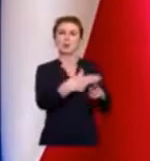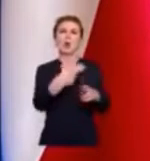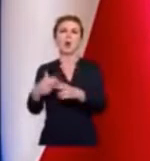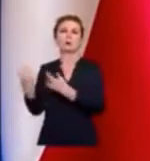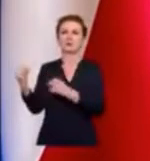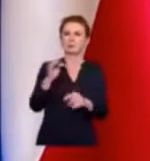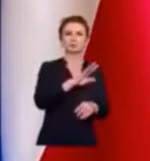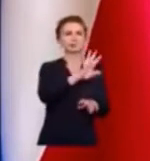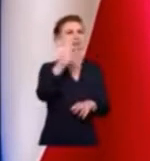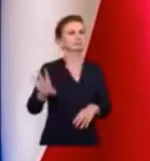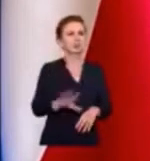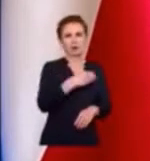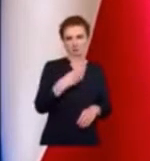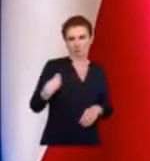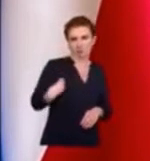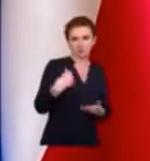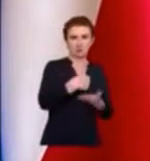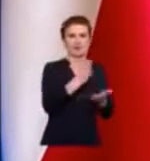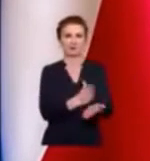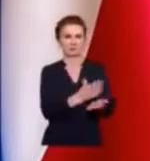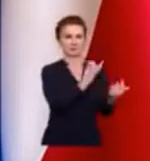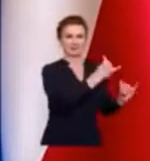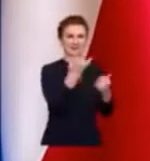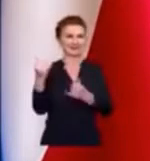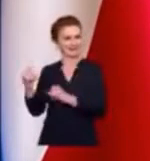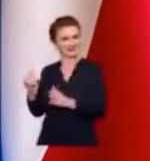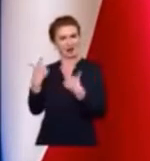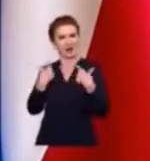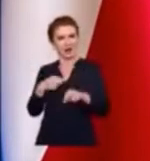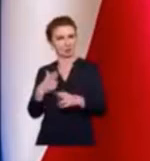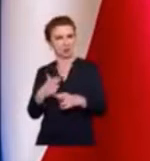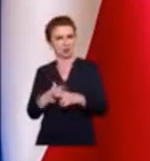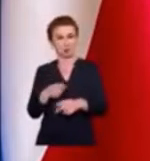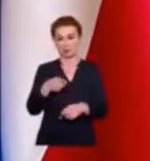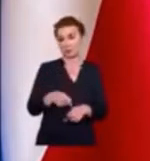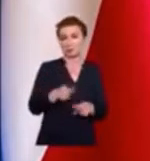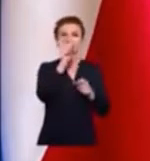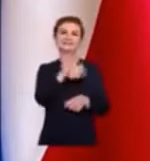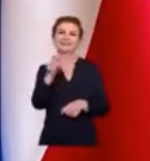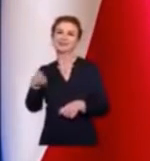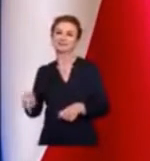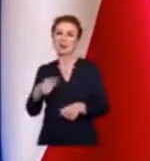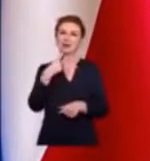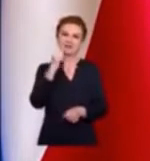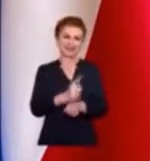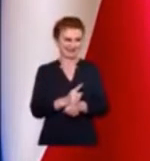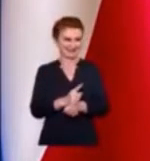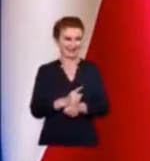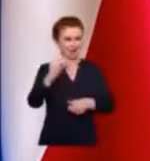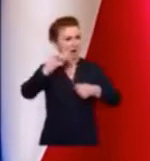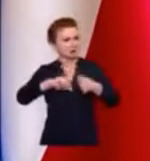czy województwami. Tutaj myślę, że indywidualne decyzje, indywidualne oceny tego ryzyka i